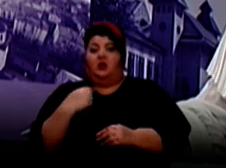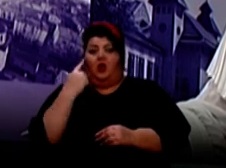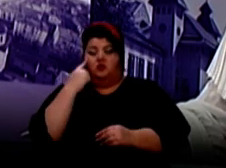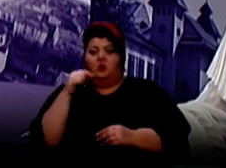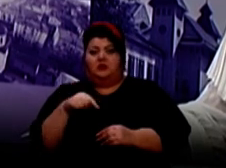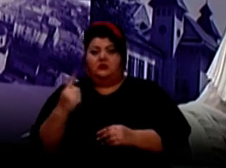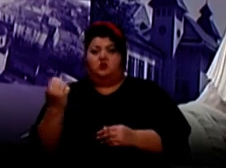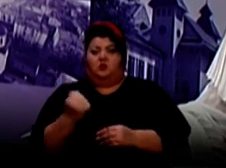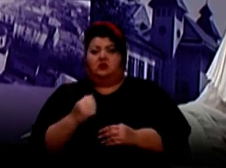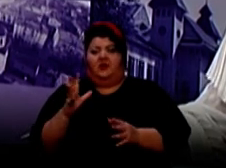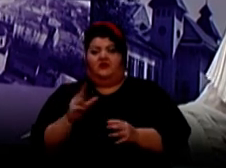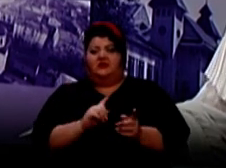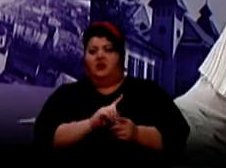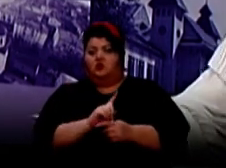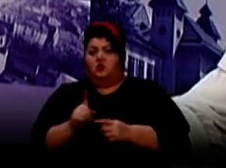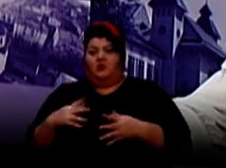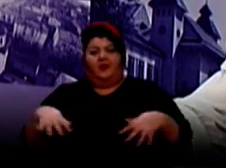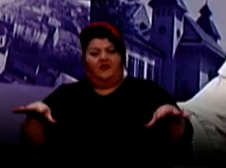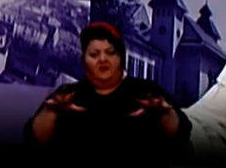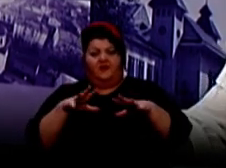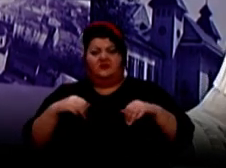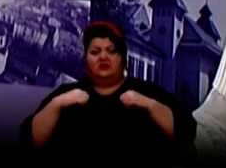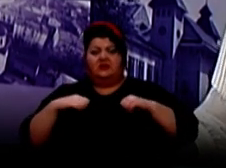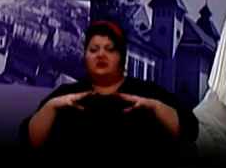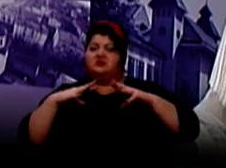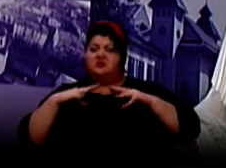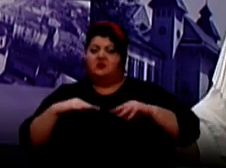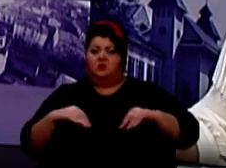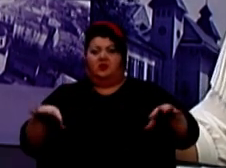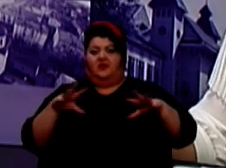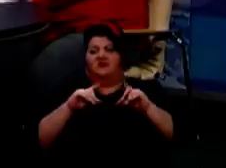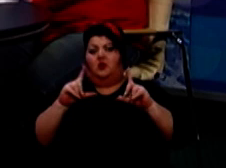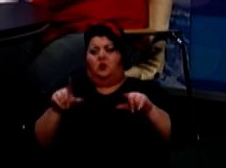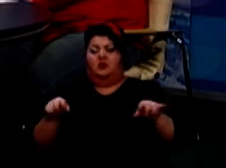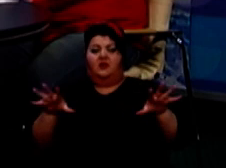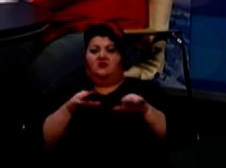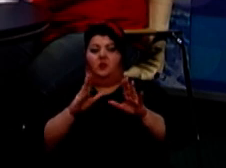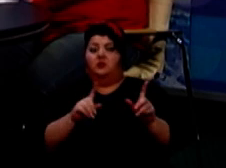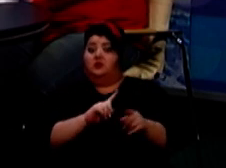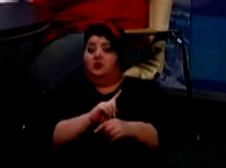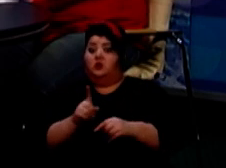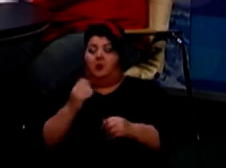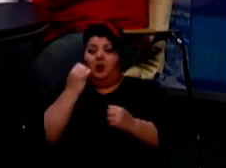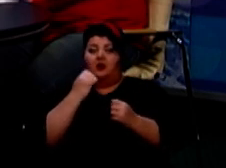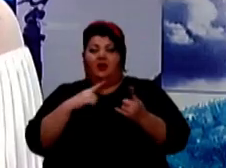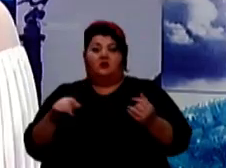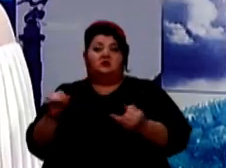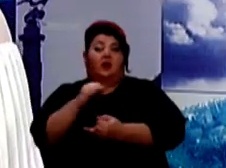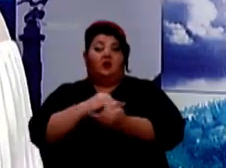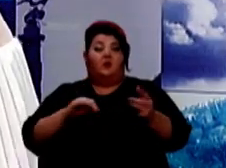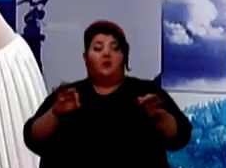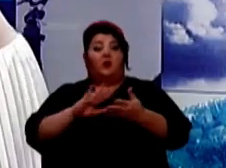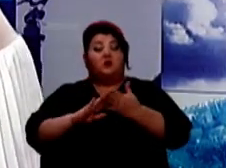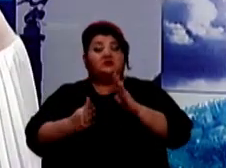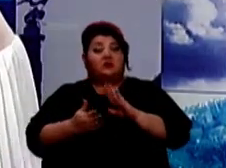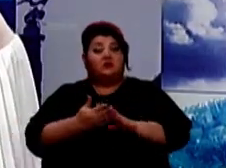все нормалізується, всі заспокоїться. Всі поїдуть і все буде нормально. Добре. Дякую за розмову. Про ситуацію із